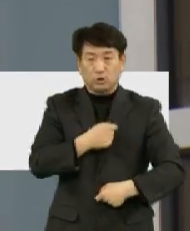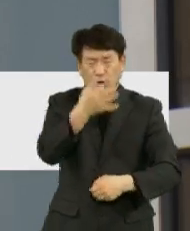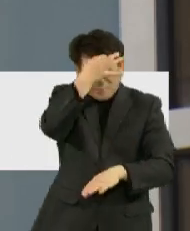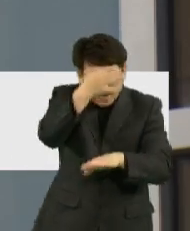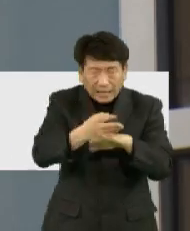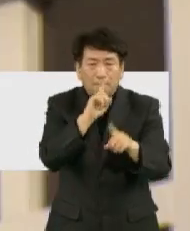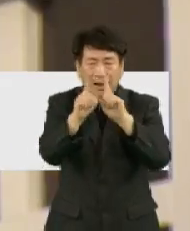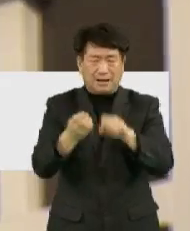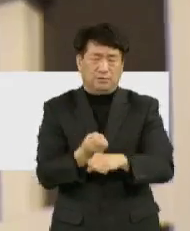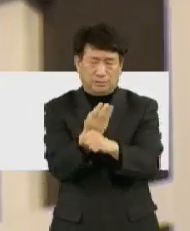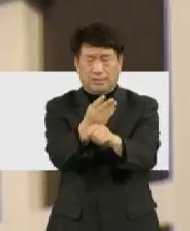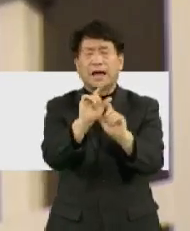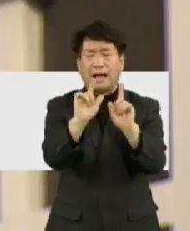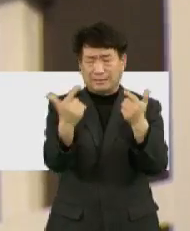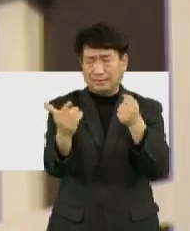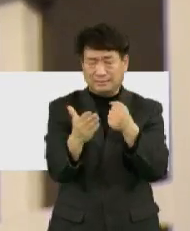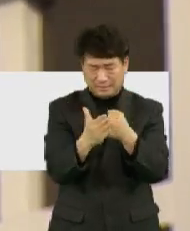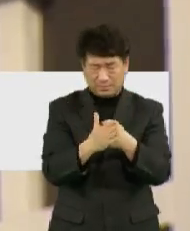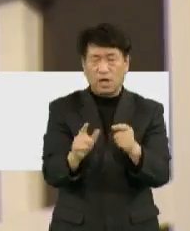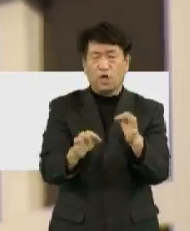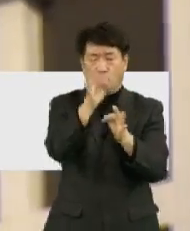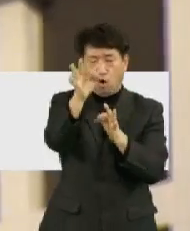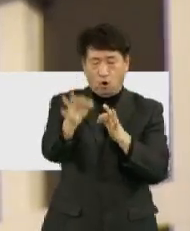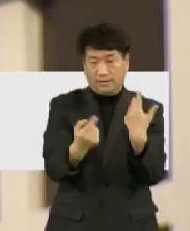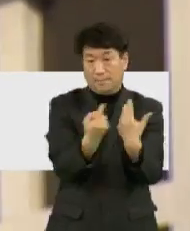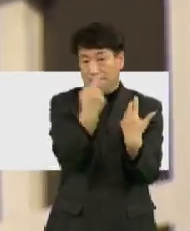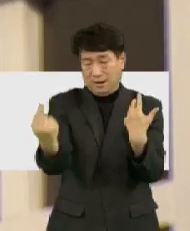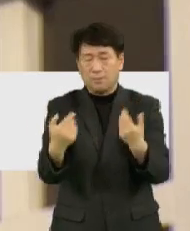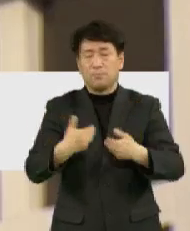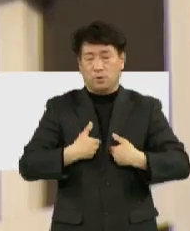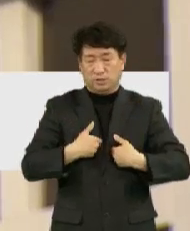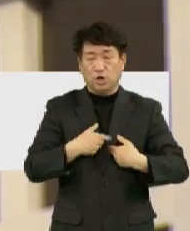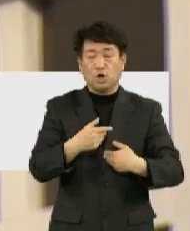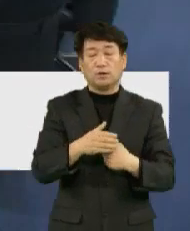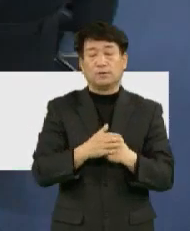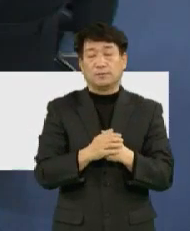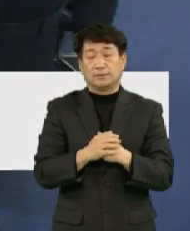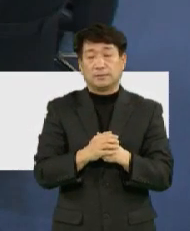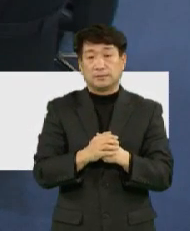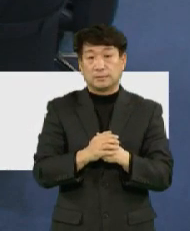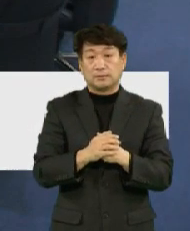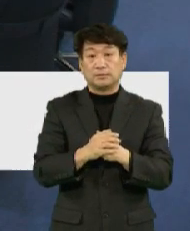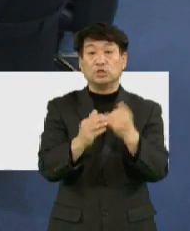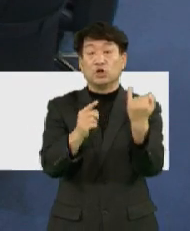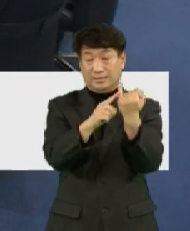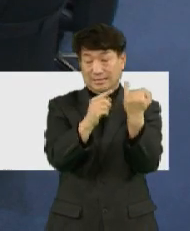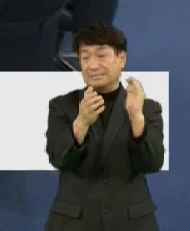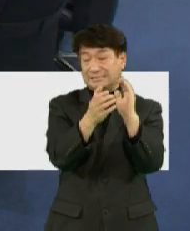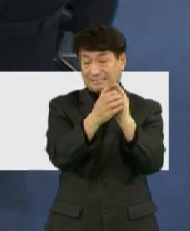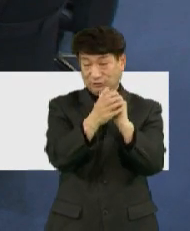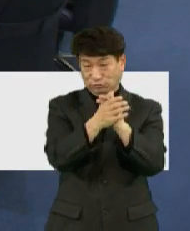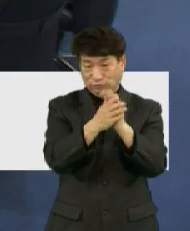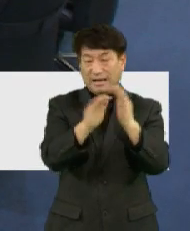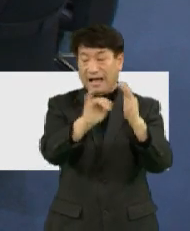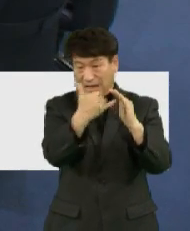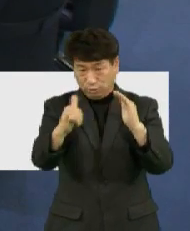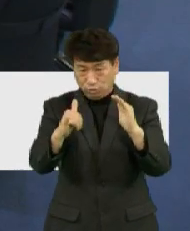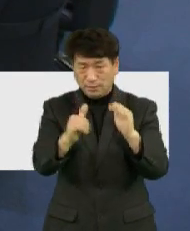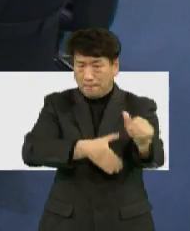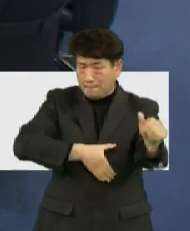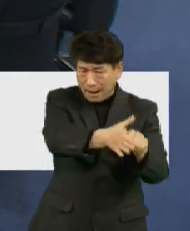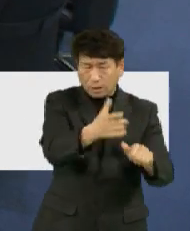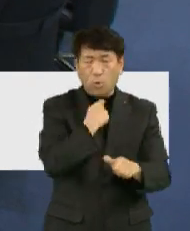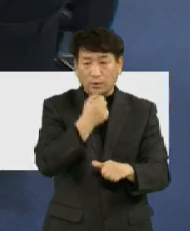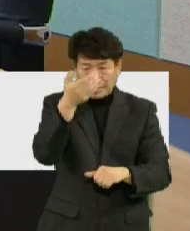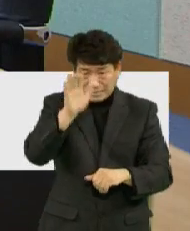영원히 격려할 필요가 있다며 무기징역을 선고했습니다 피해자 유족은 항소심 선고 후 a 씨에게 사용해 내려질